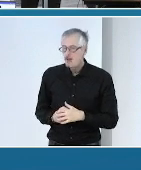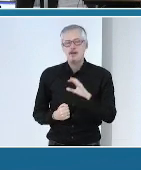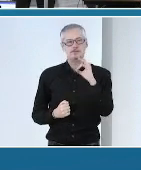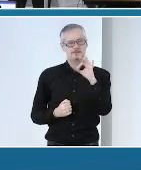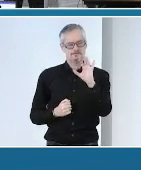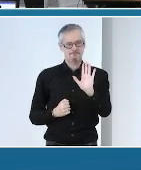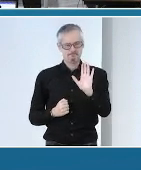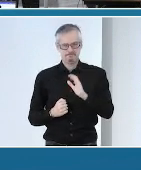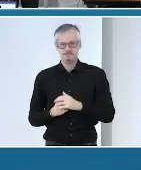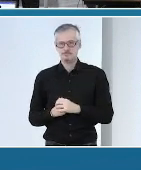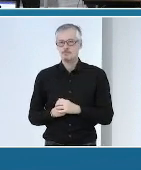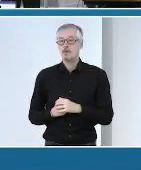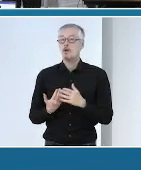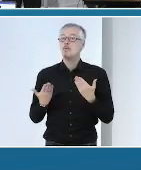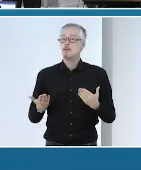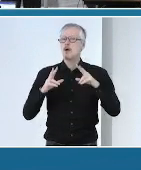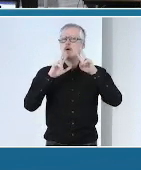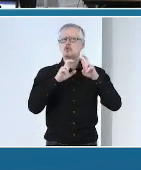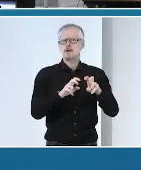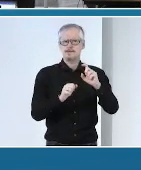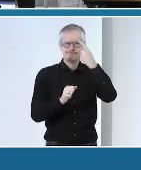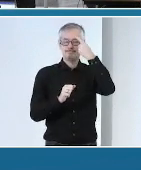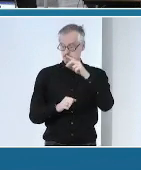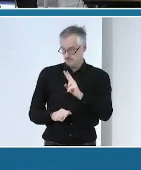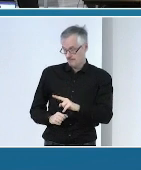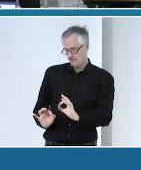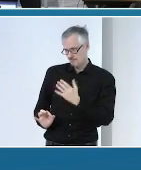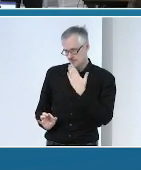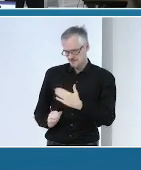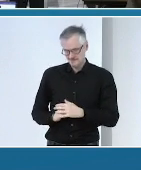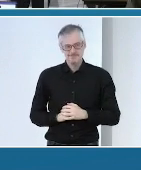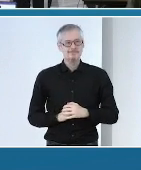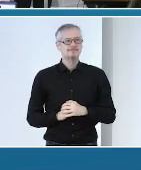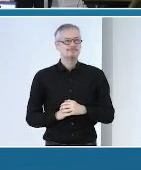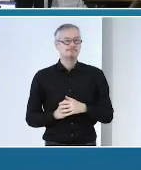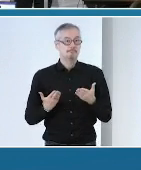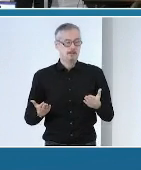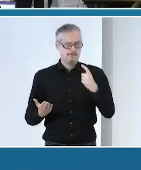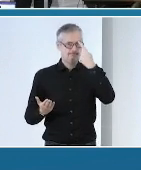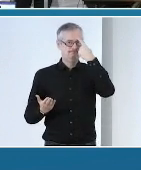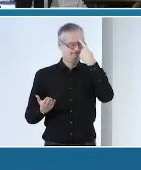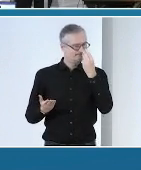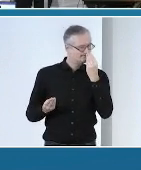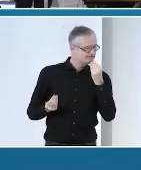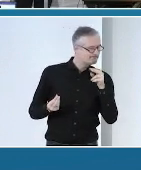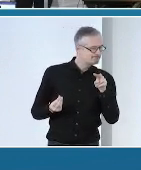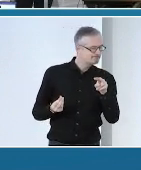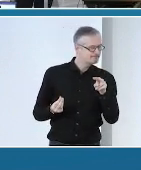Oui, et on pense aussi que... tu as raison, merci. On pense aussi qu'il